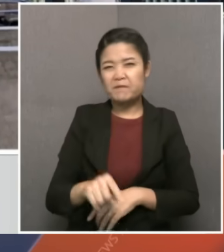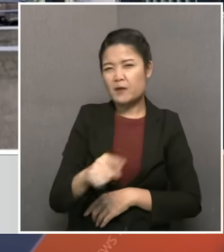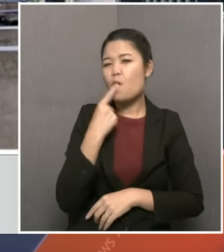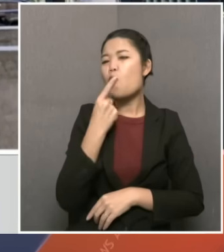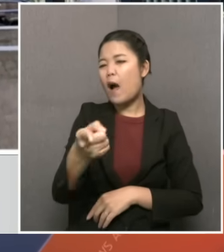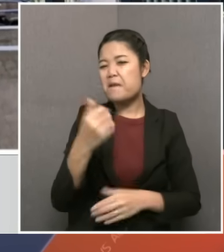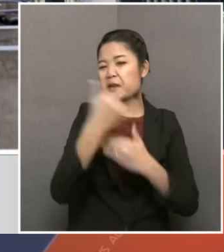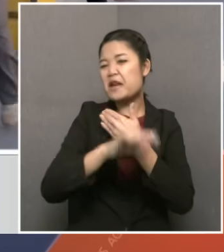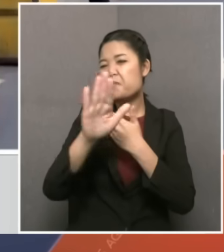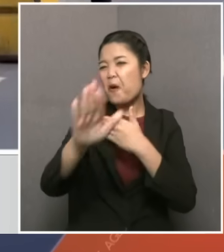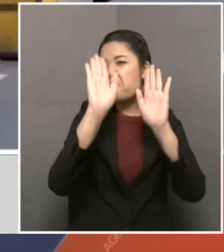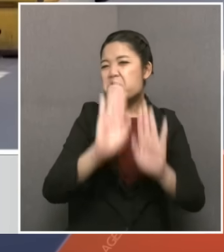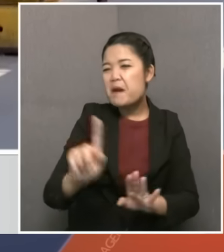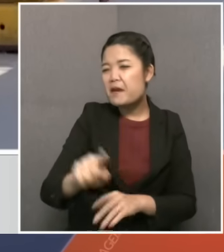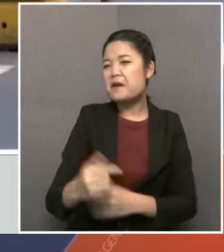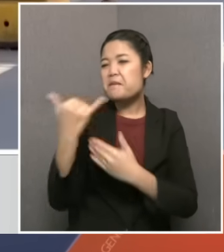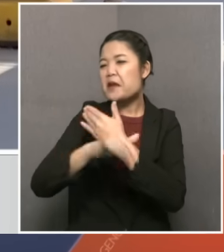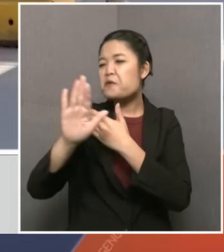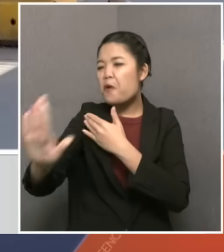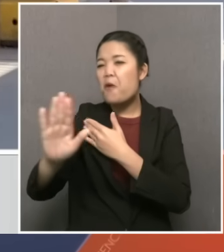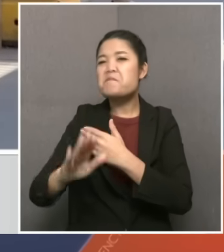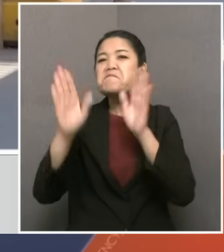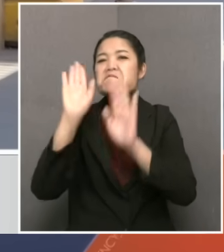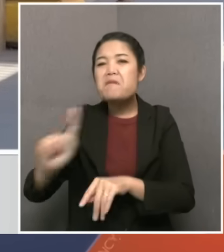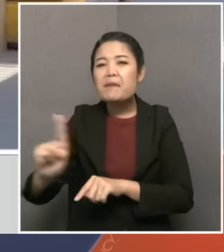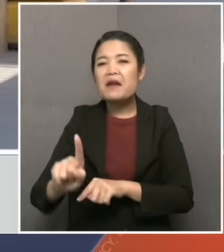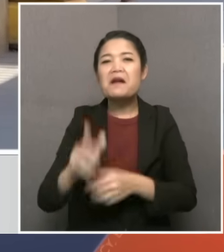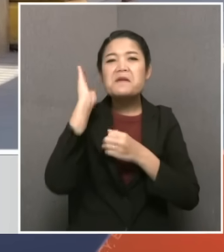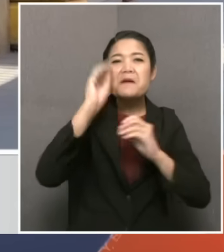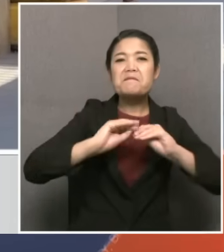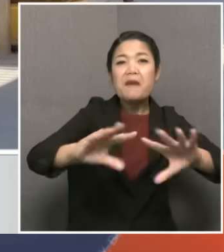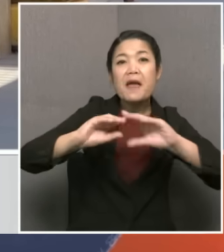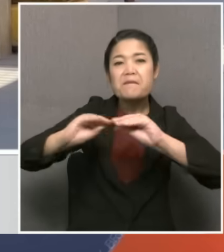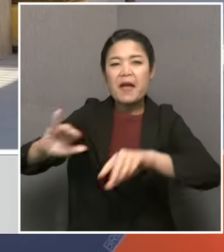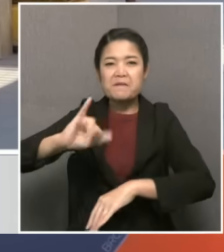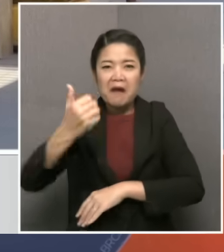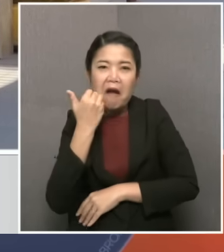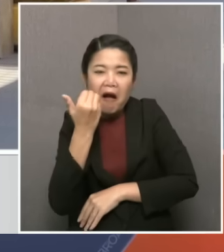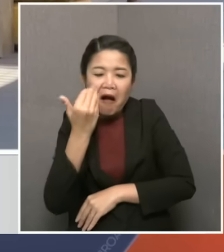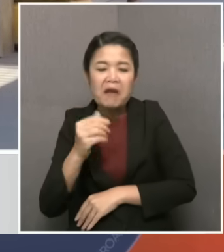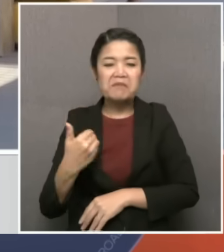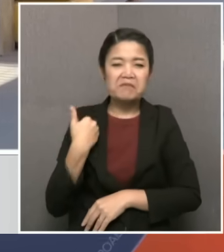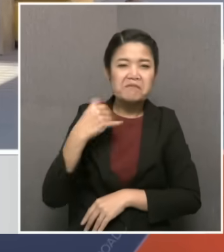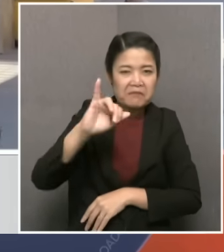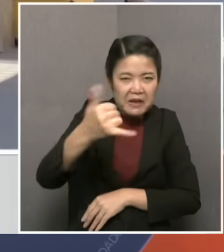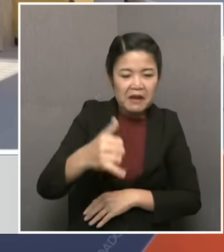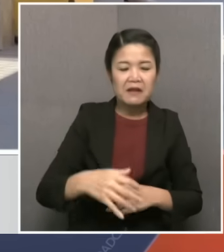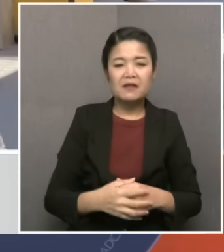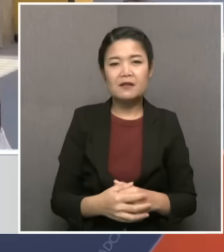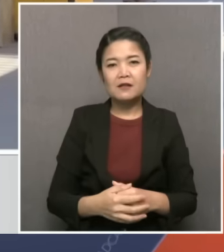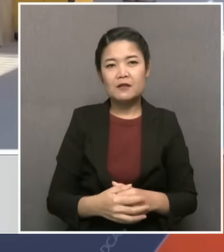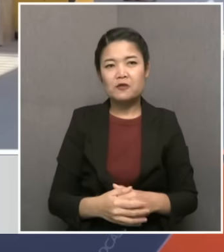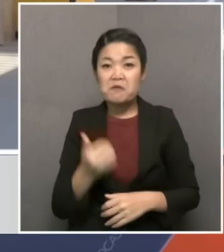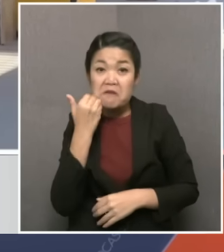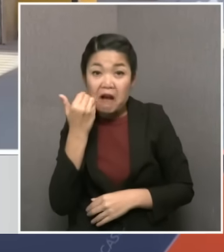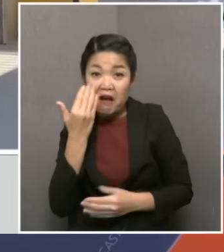ทศเนี่ยคุณเป็นยังไง ค่ะ แน่นอนมันจะเกิดการอะไรนะเสียหน้ากันบ้างอะไรแต่ว่าเสียหน้ากับเสียเงินก็